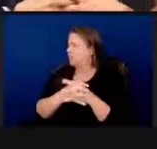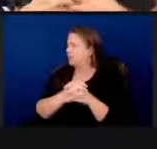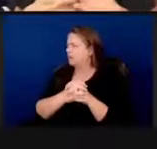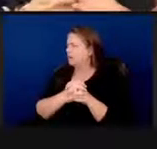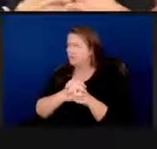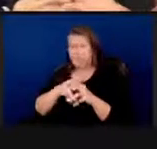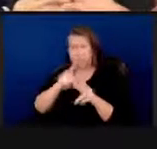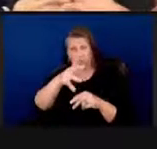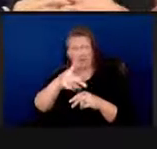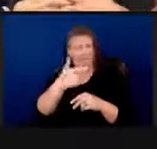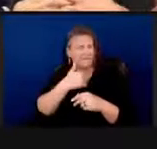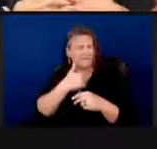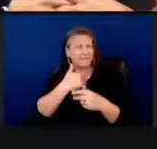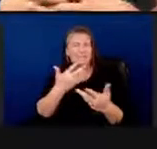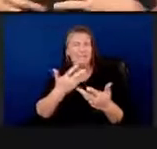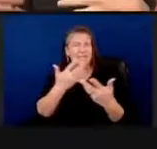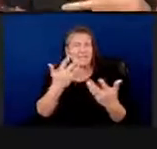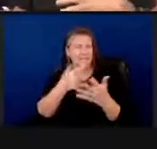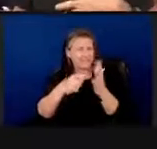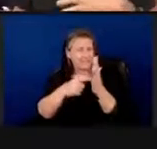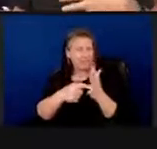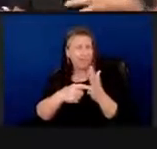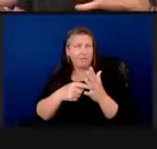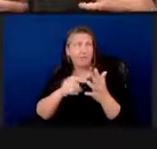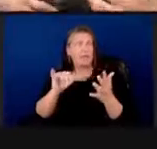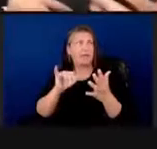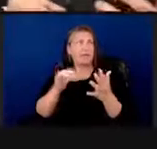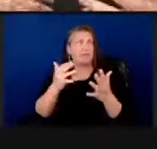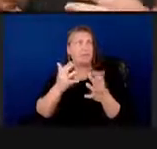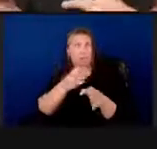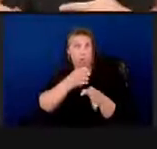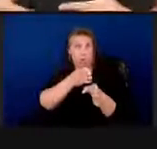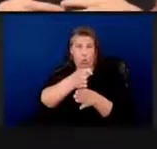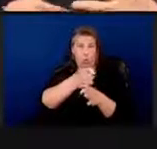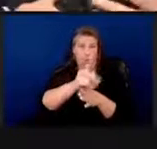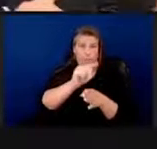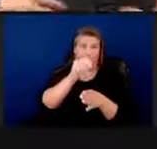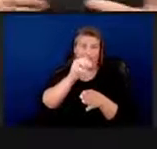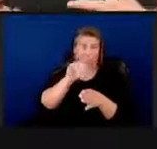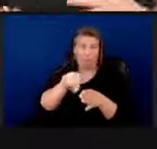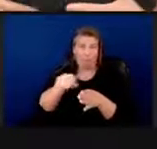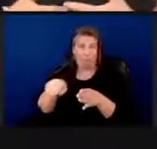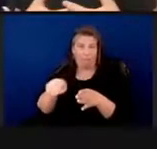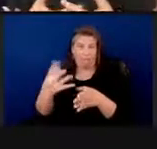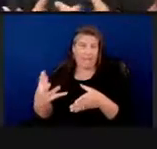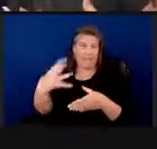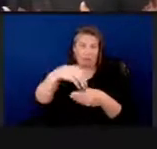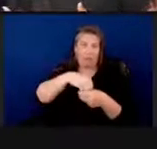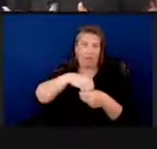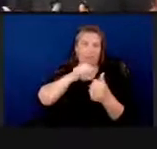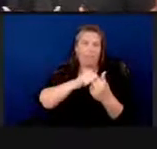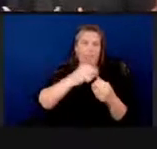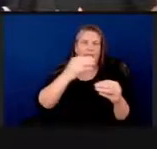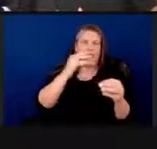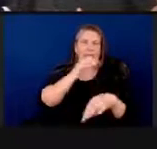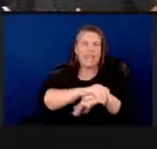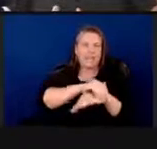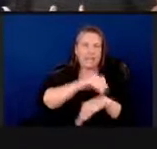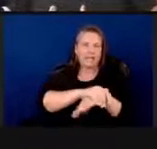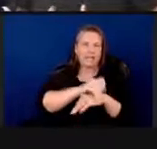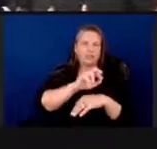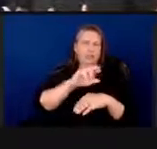ربما تعطوني أمثلة، فطرح عليكم بعض الأشخاص إعطاء أمثلة، ولكن أنا بعض الأمثلة عن دمج